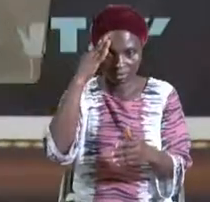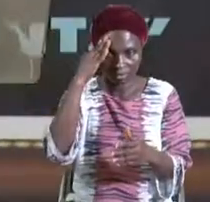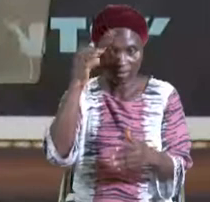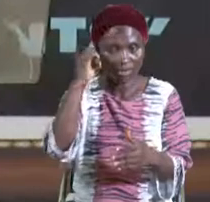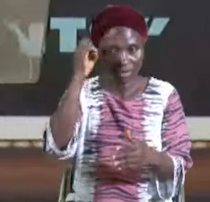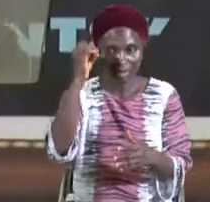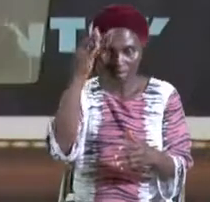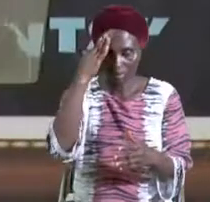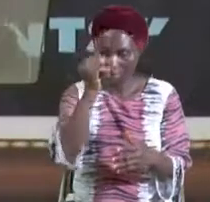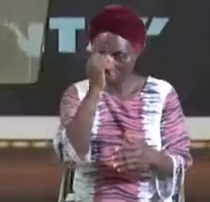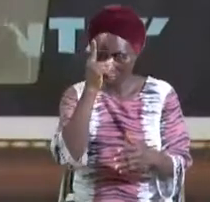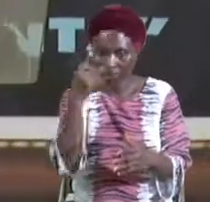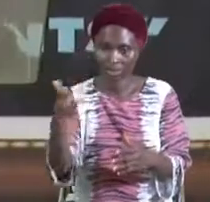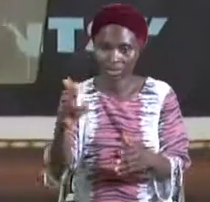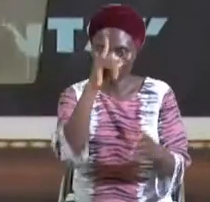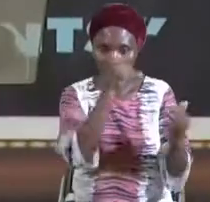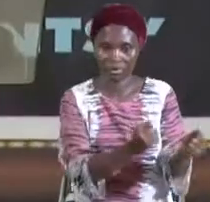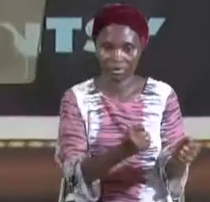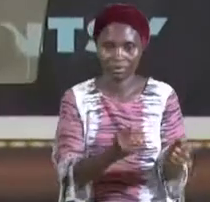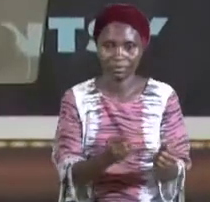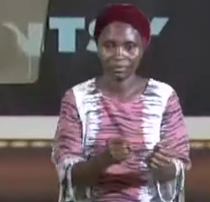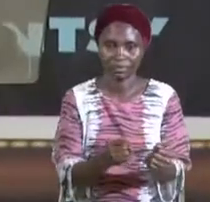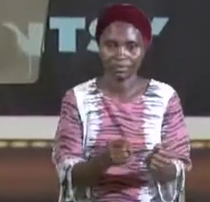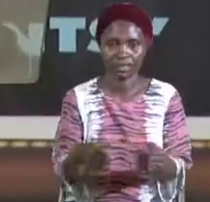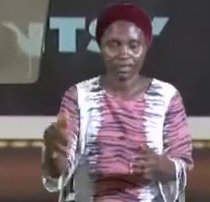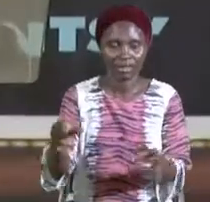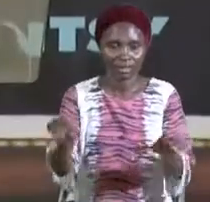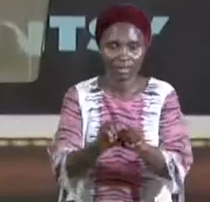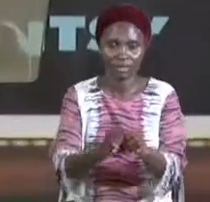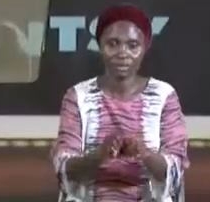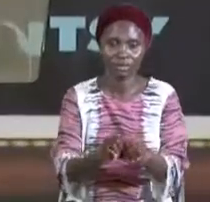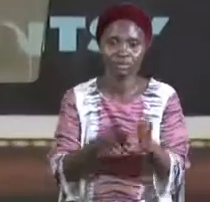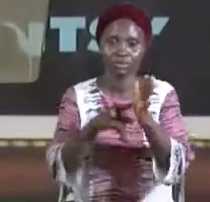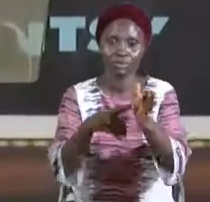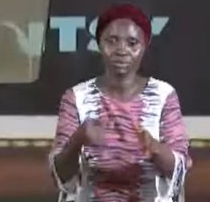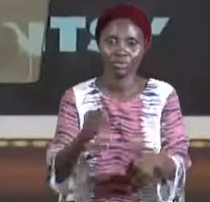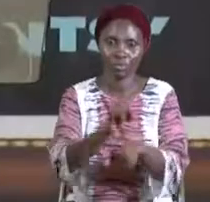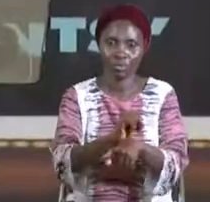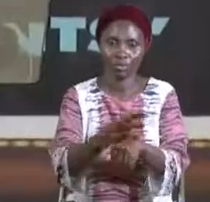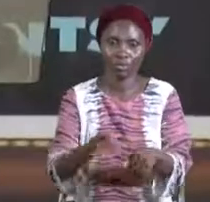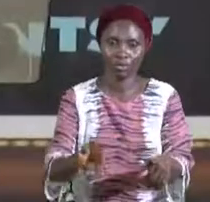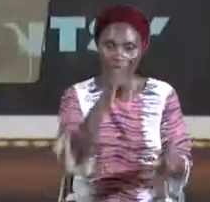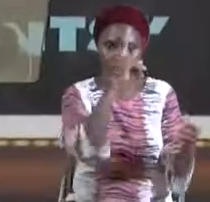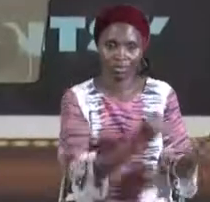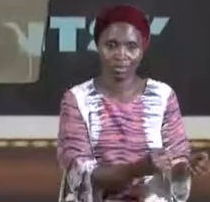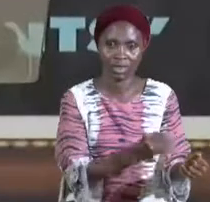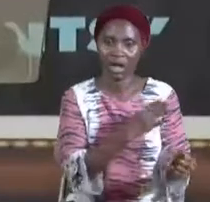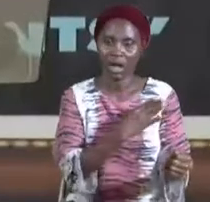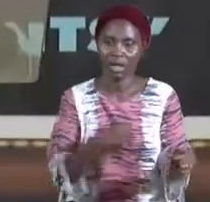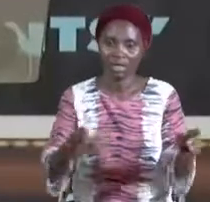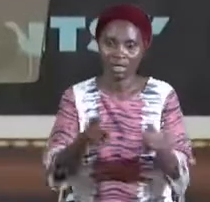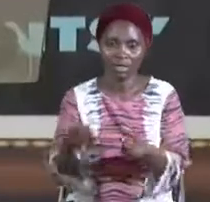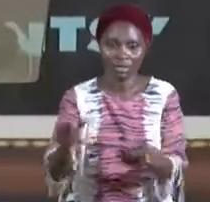Il reconnaît qu'il a même démontré l'œuvre de leur foi. Maintenant, comme il est venu au 2 Thessaloniciens, il